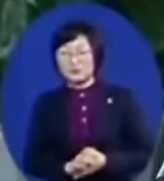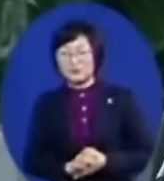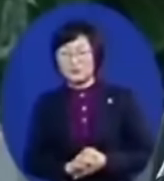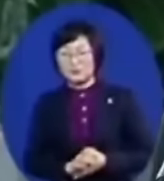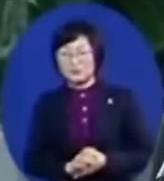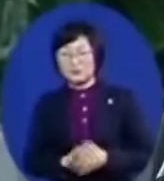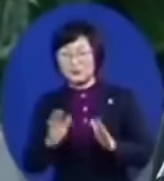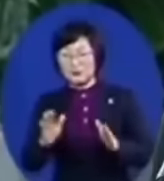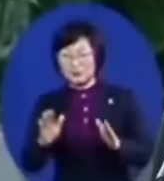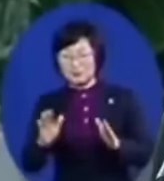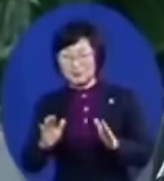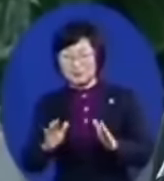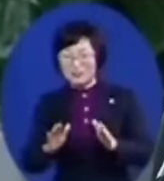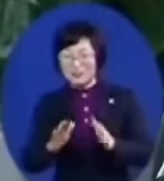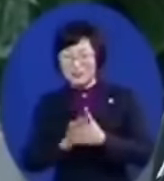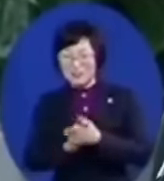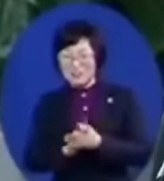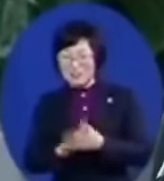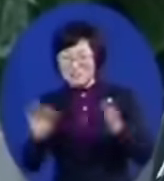3등 열차 타고 온 사람이 아니라